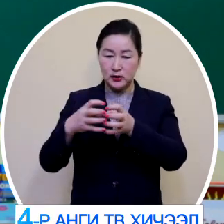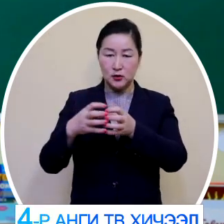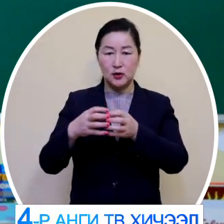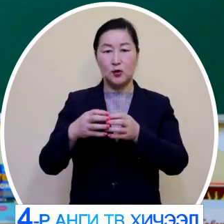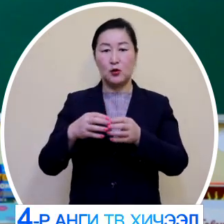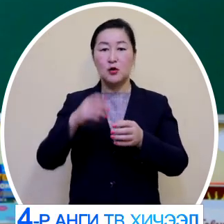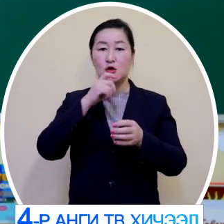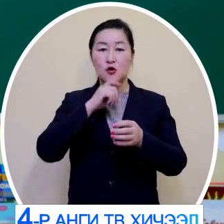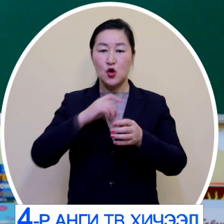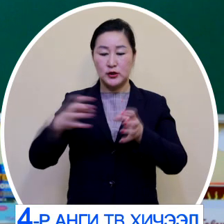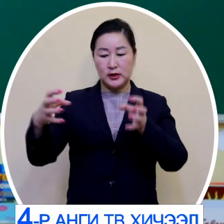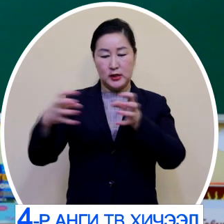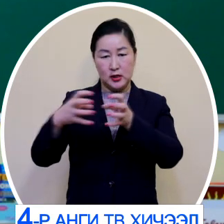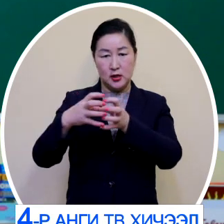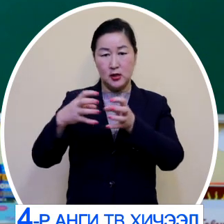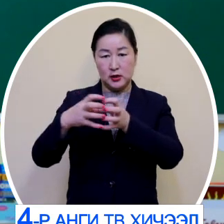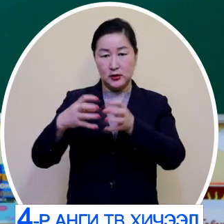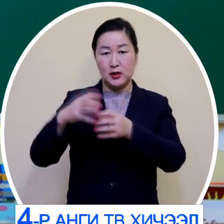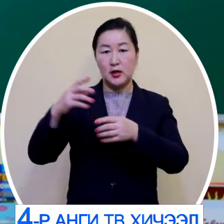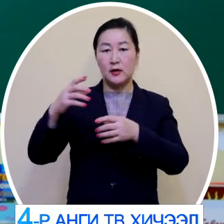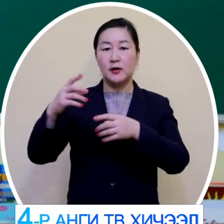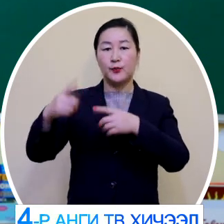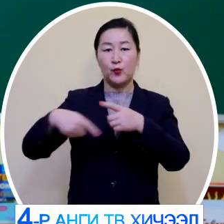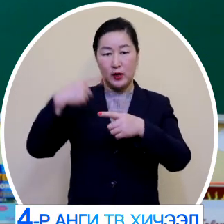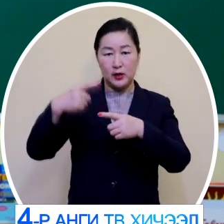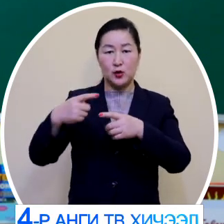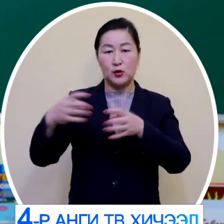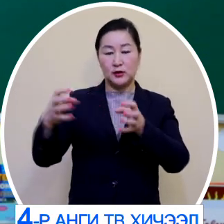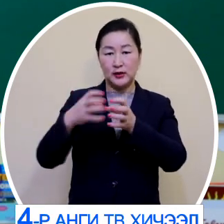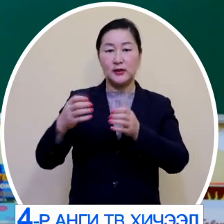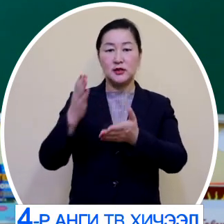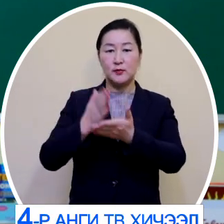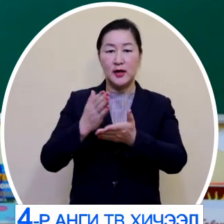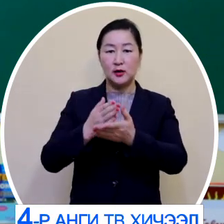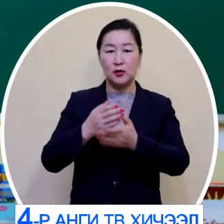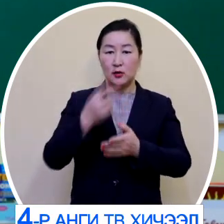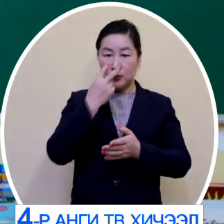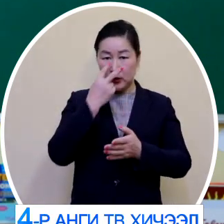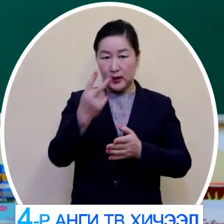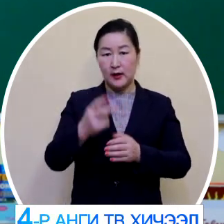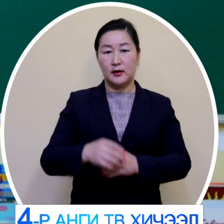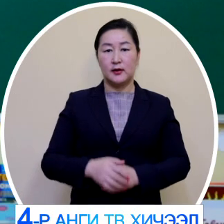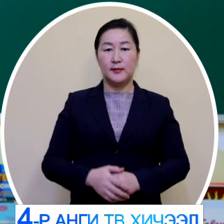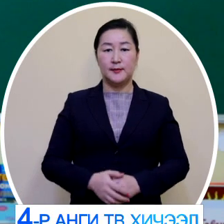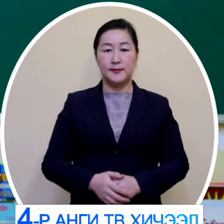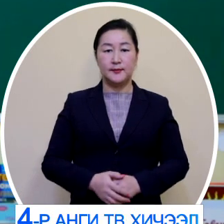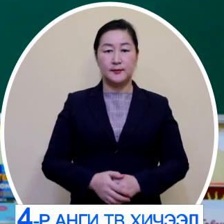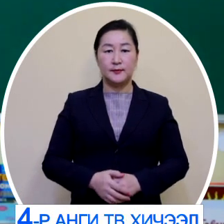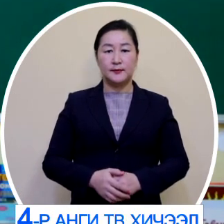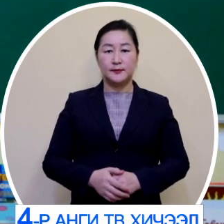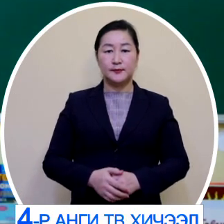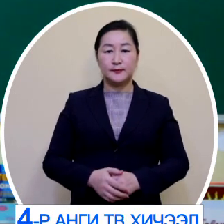хэсэгтээ юм уу? Бүр энэ хэсгээрээ ч илүү татаж магадгүй. Бүгдээрээ тэгвэл энэ туршилтыг хийж үзье.